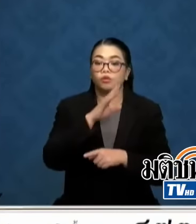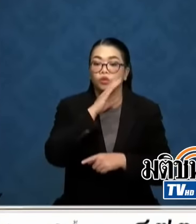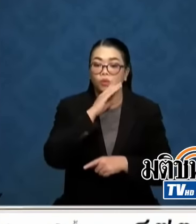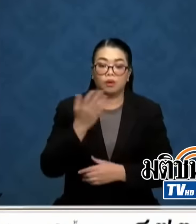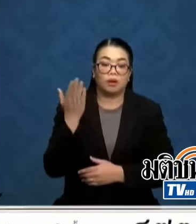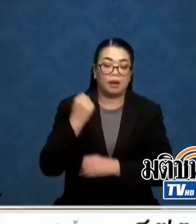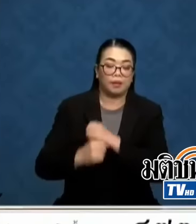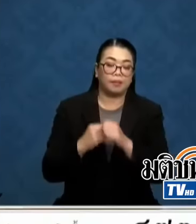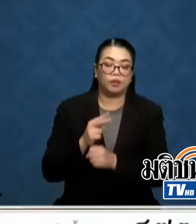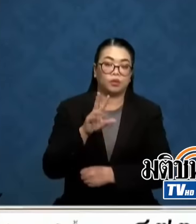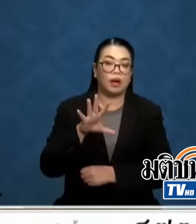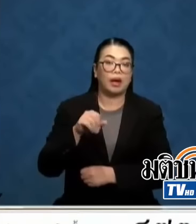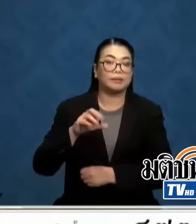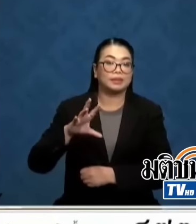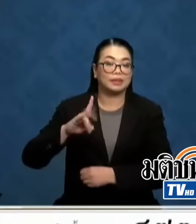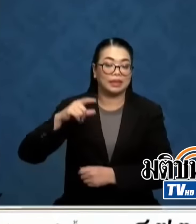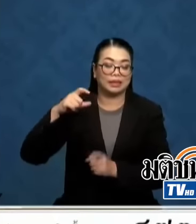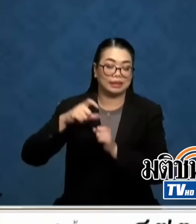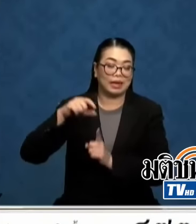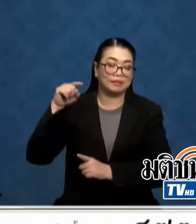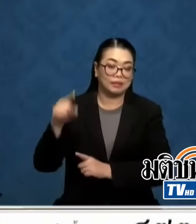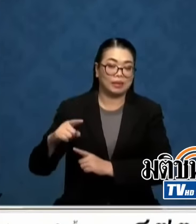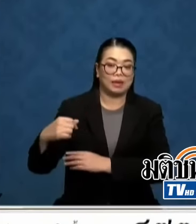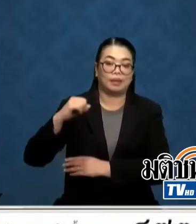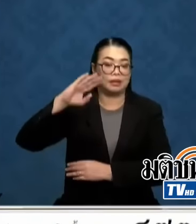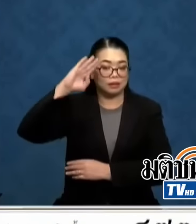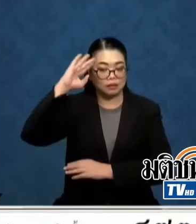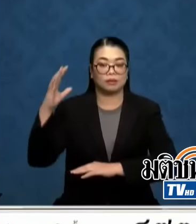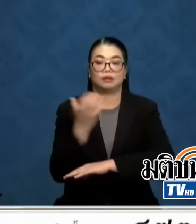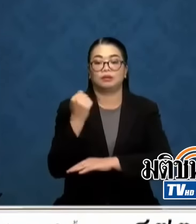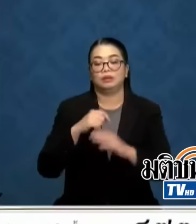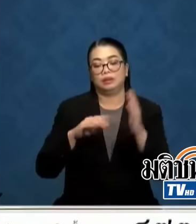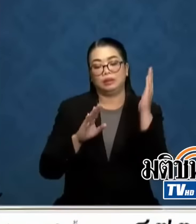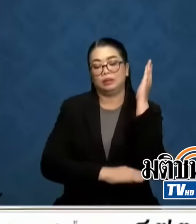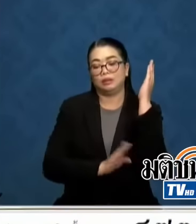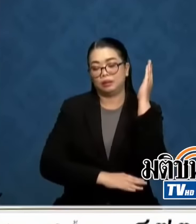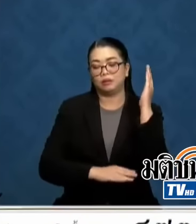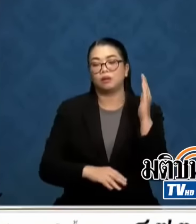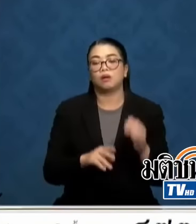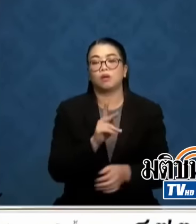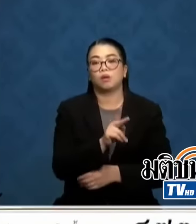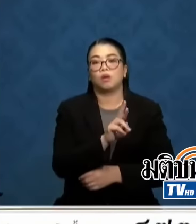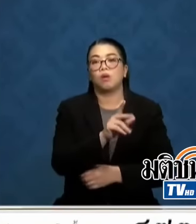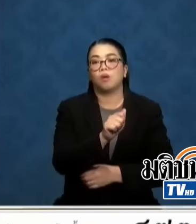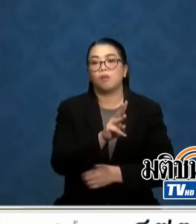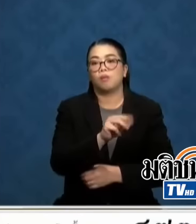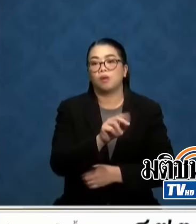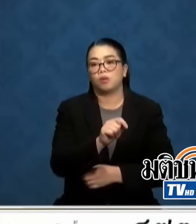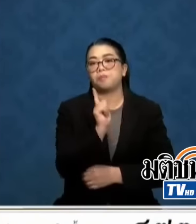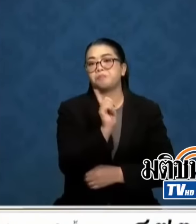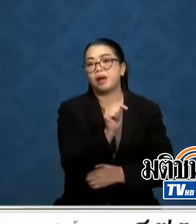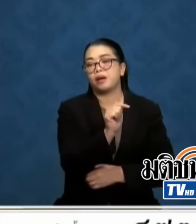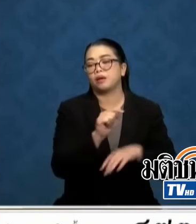2557เนี่ยออกคำสั่งฉบับนี้ขึ้นมาในการแก้ปัญหา 3จชายแดนภาคใต้กรวนก็คือเป็นหน่วยงานหลักหน่วยงาน